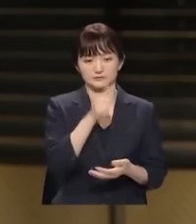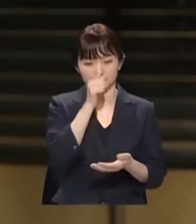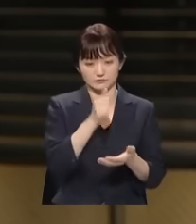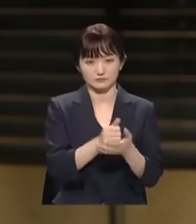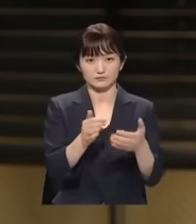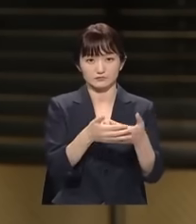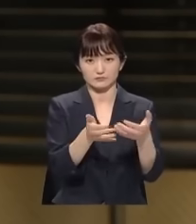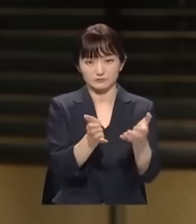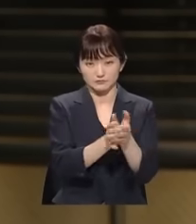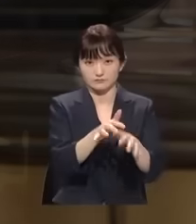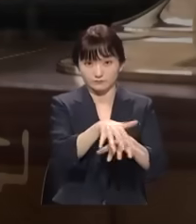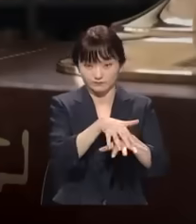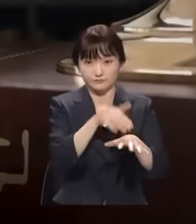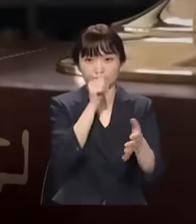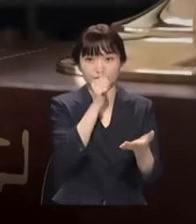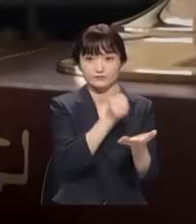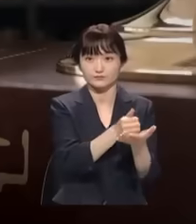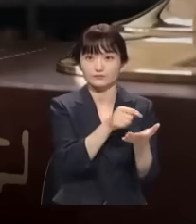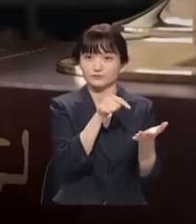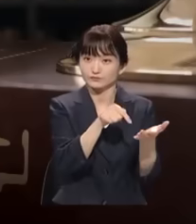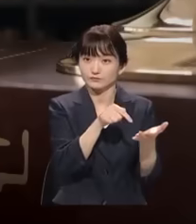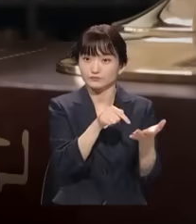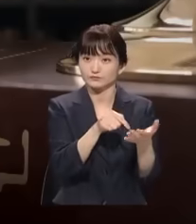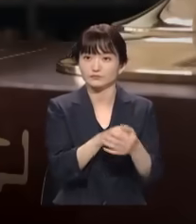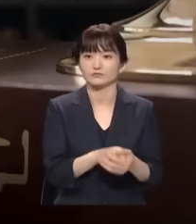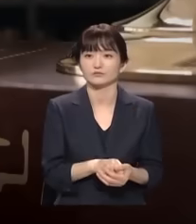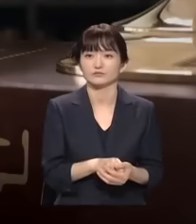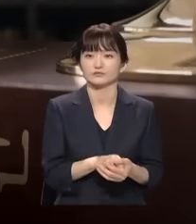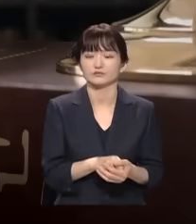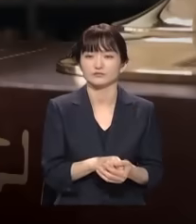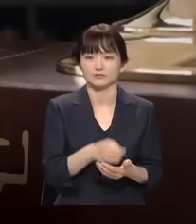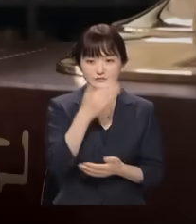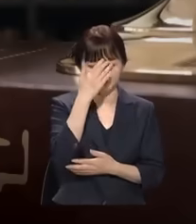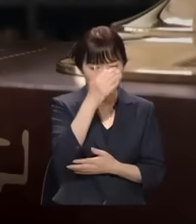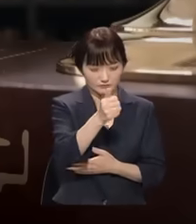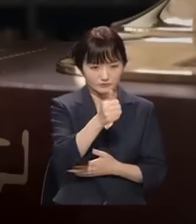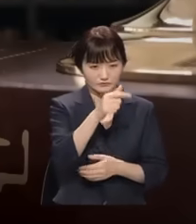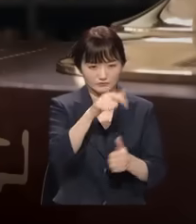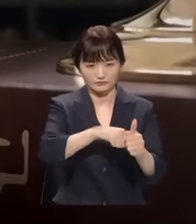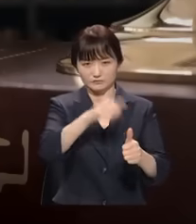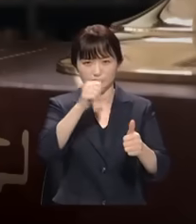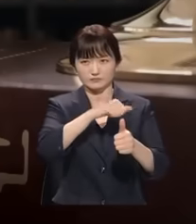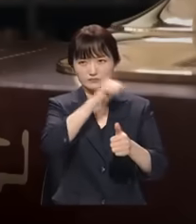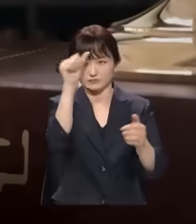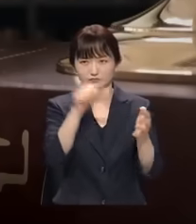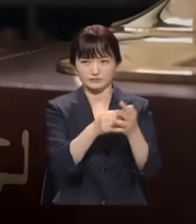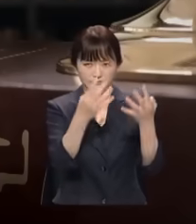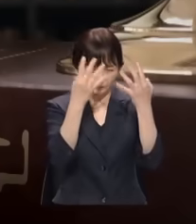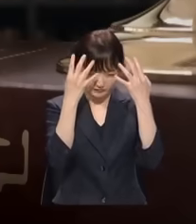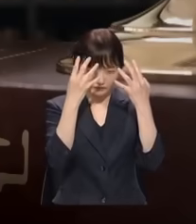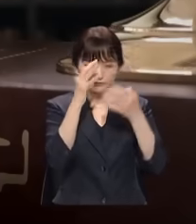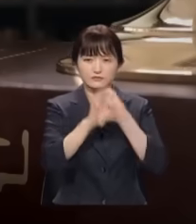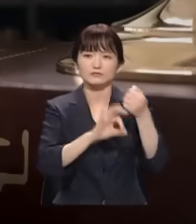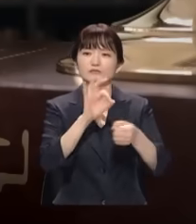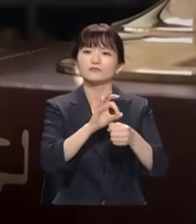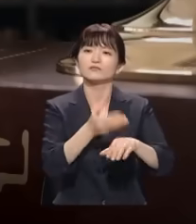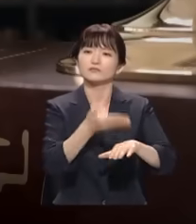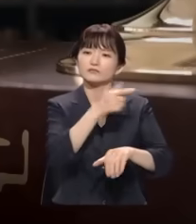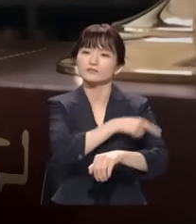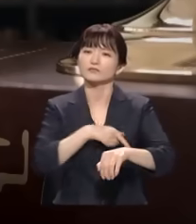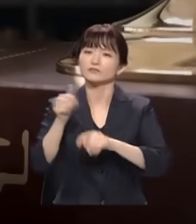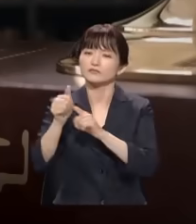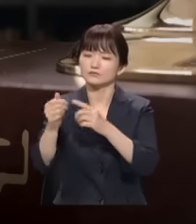범죄단체 조직제 같은 경우 수개는 사용 무기 10년 이상 그리고 간부는 무기 또는 7년 이상 수계간보 외에 그냥